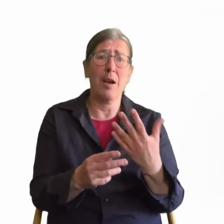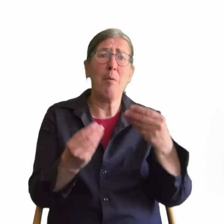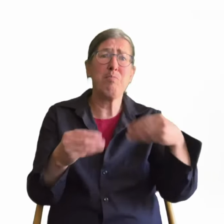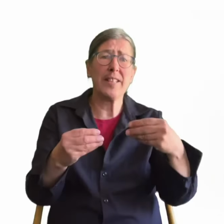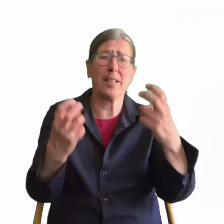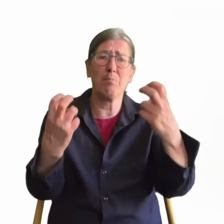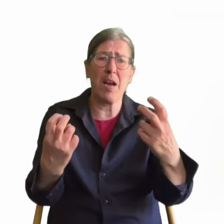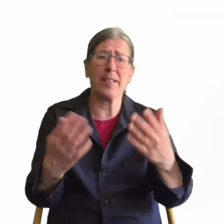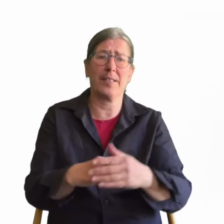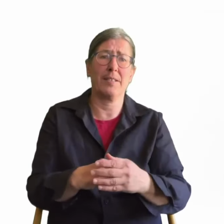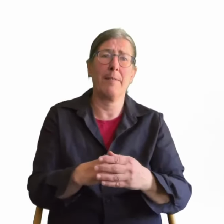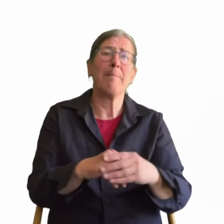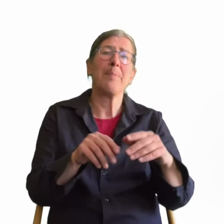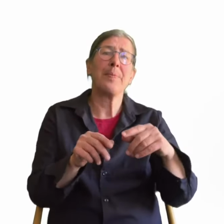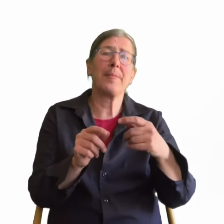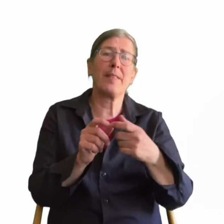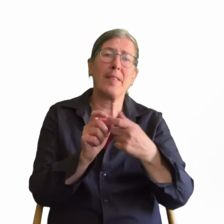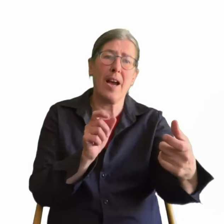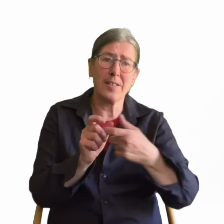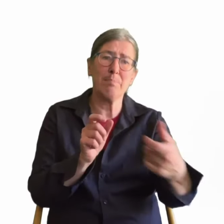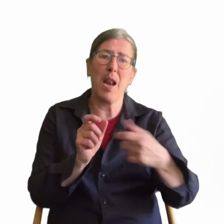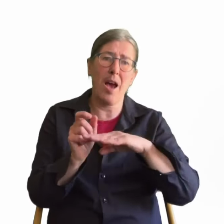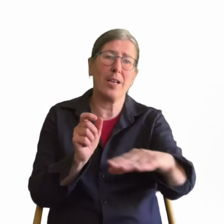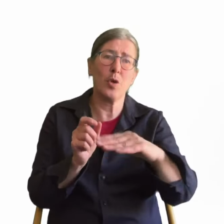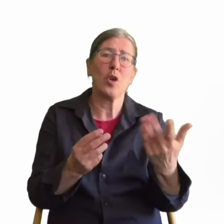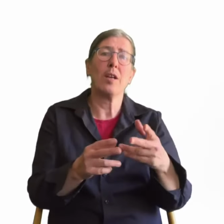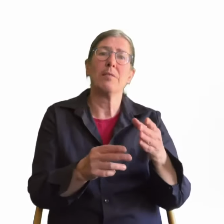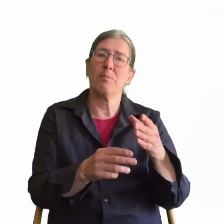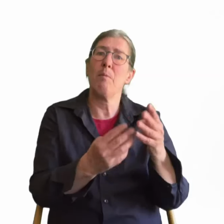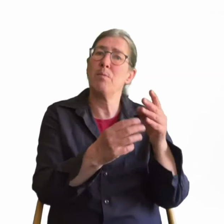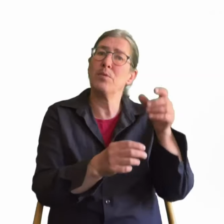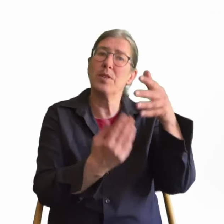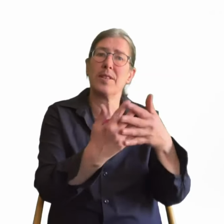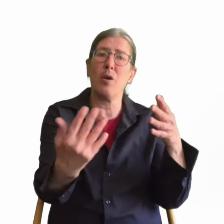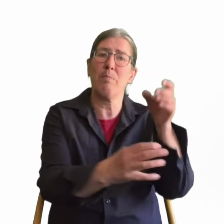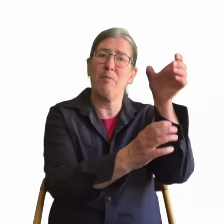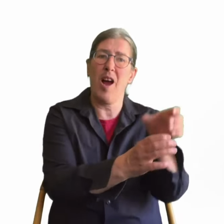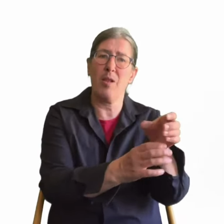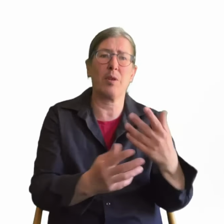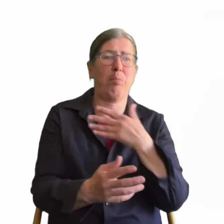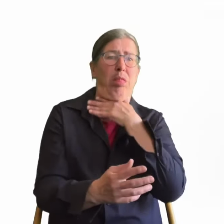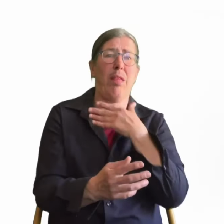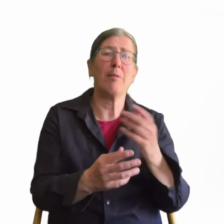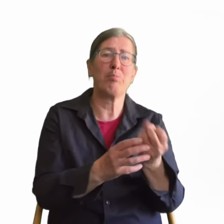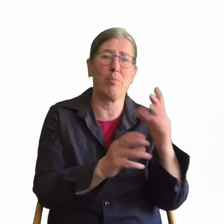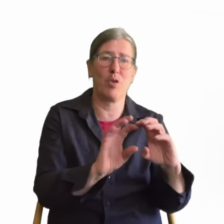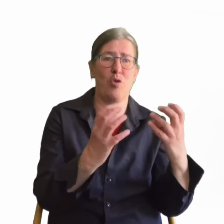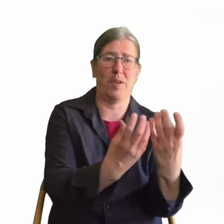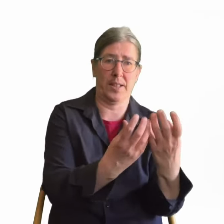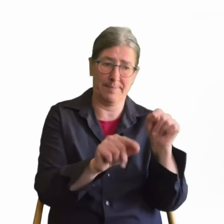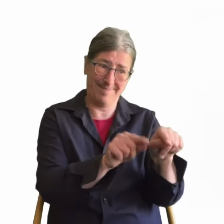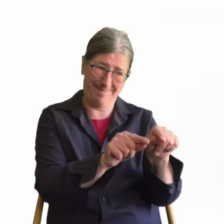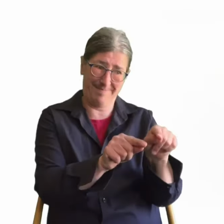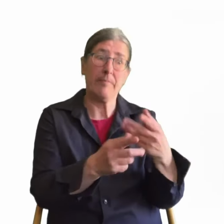hässlichen Plastikbänke oder Terrassenbelag oder Zaunpfähle oder diese hässlichen Blumenkübel. Die